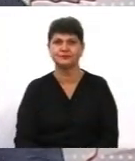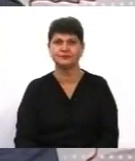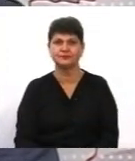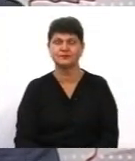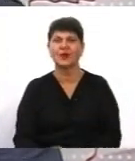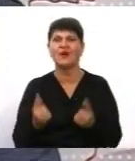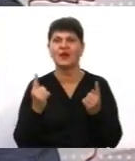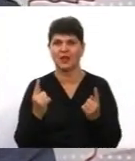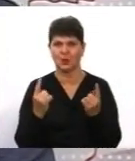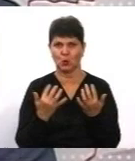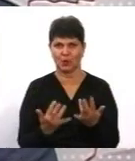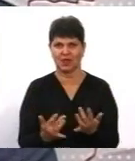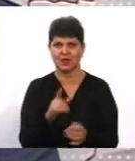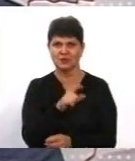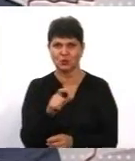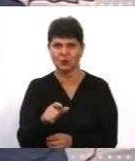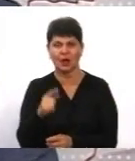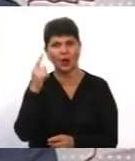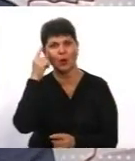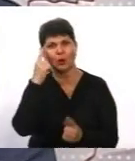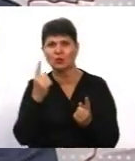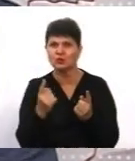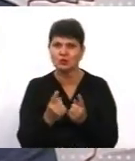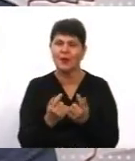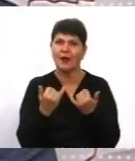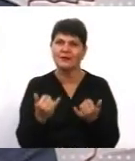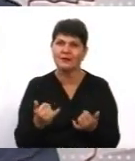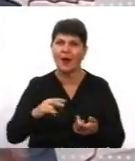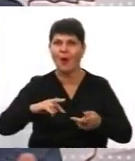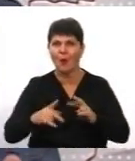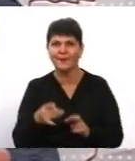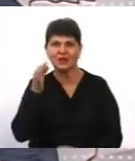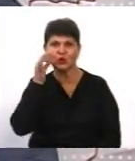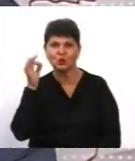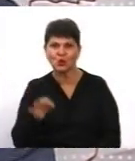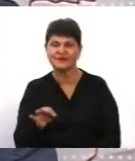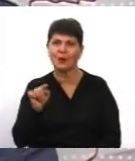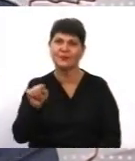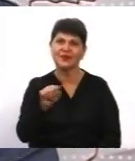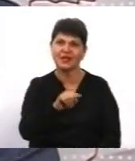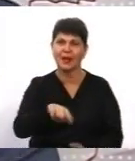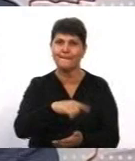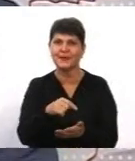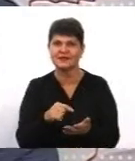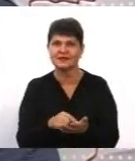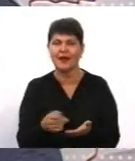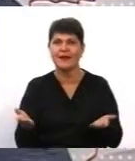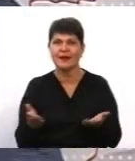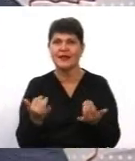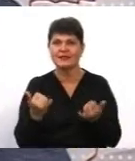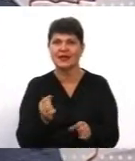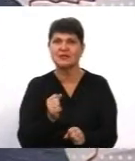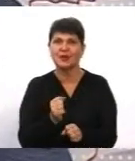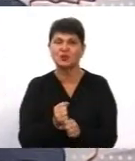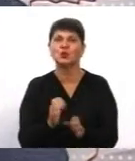велику кількість людей, однодумців для обміну досвідом. Ті міста, які зараз працюють тільки над тим,